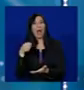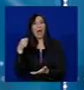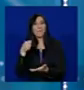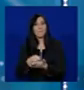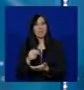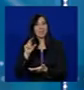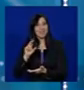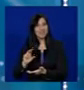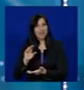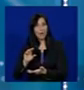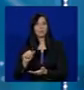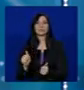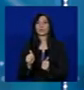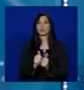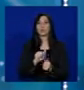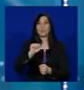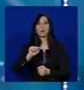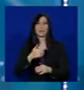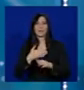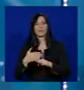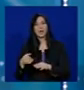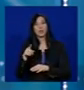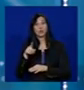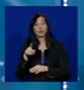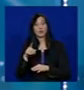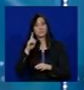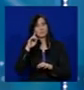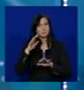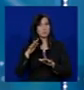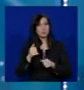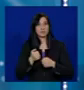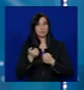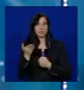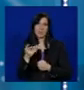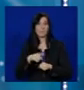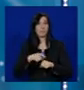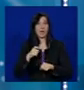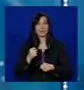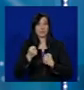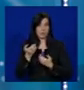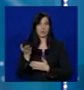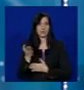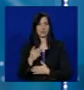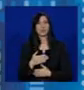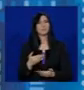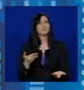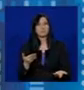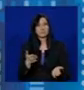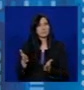при съдружните му партии и така нататък, това им се струва заплаха за тях. Да, заплаха е за тях. Защо?